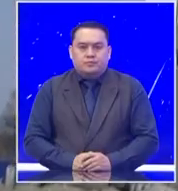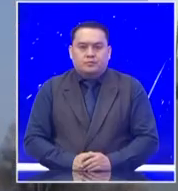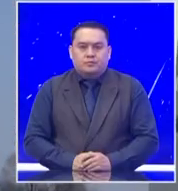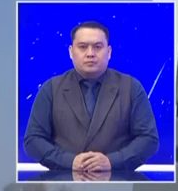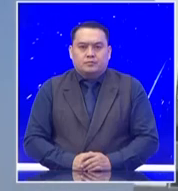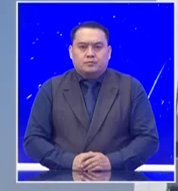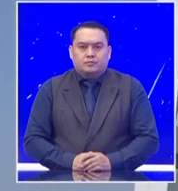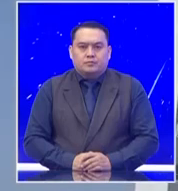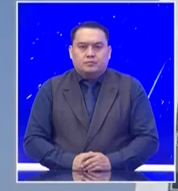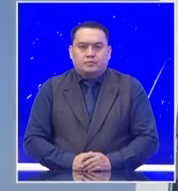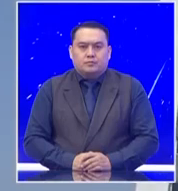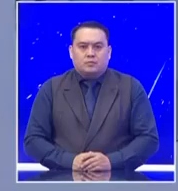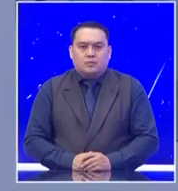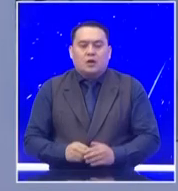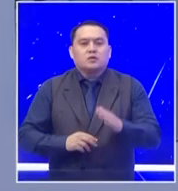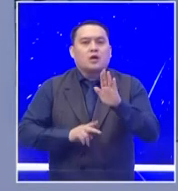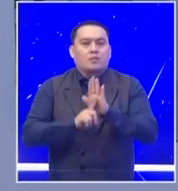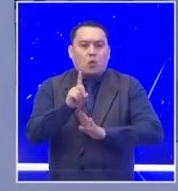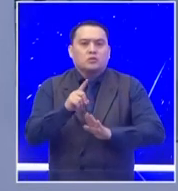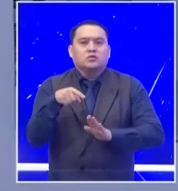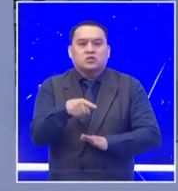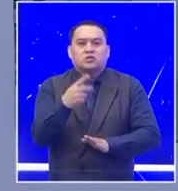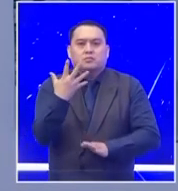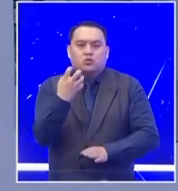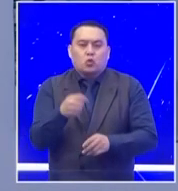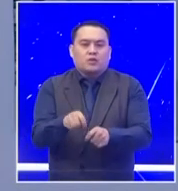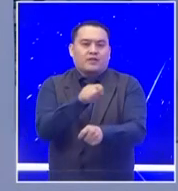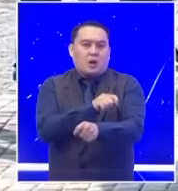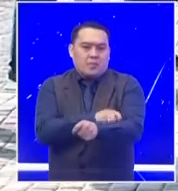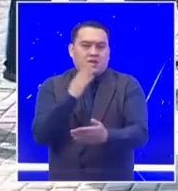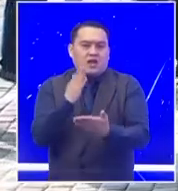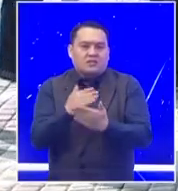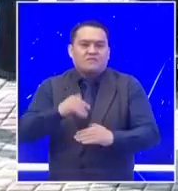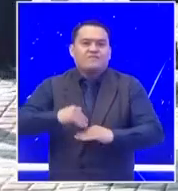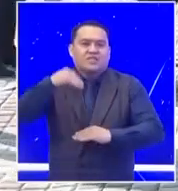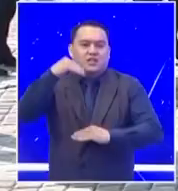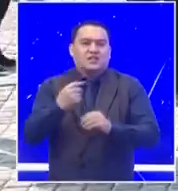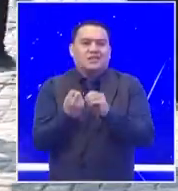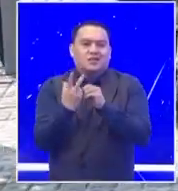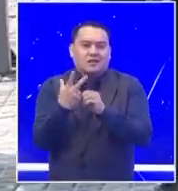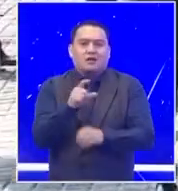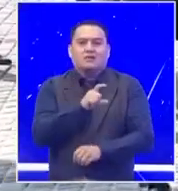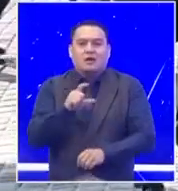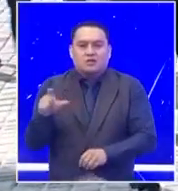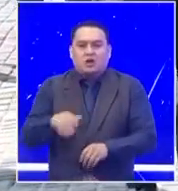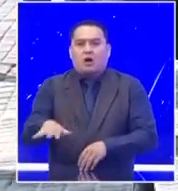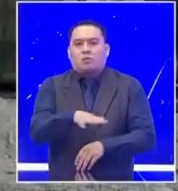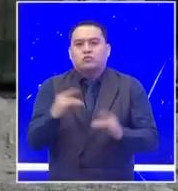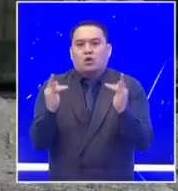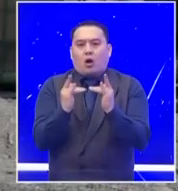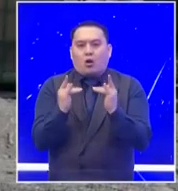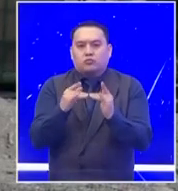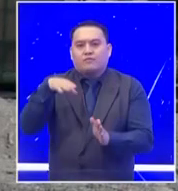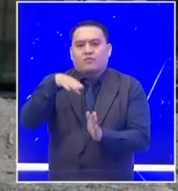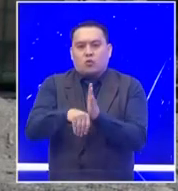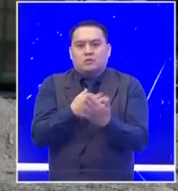Напомним, строительный объем здания составляет почти 50 тысяч квадратных метров и имеет высоту 13 этажей. Прилегающая территория общежития будет включать в